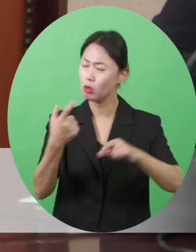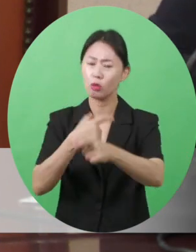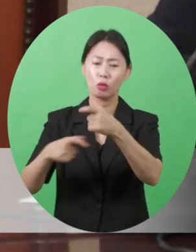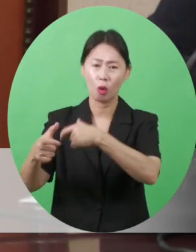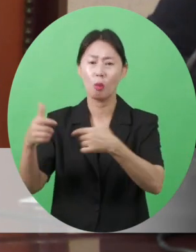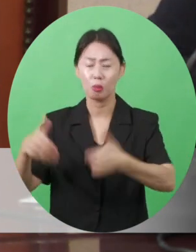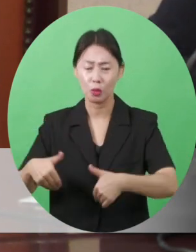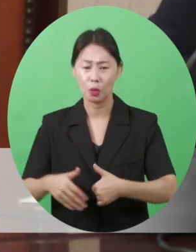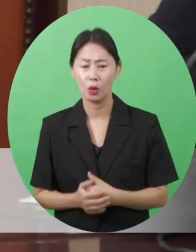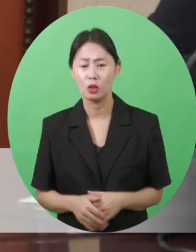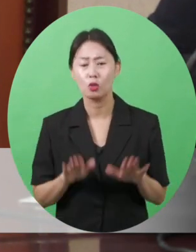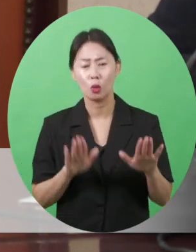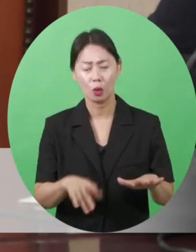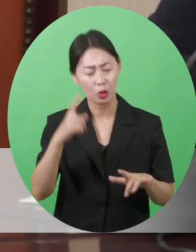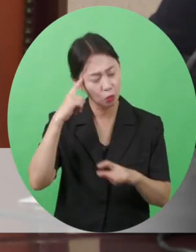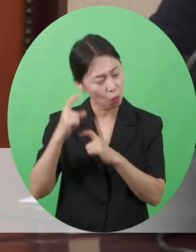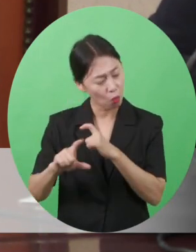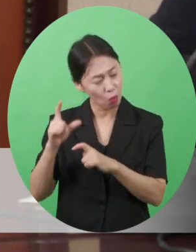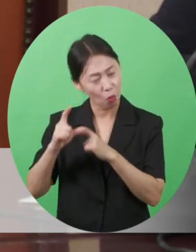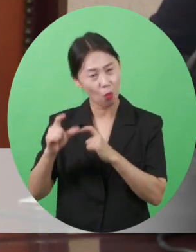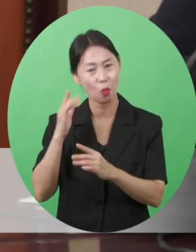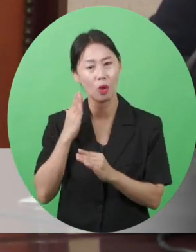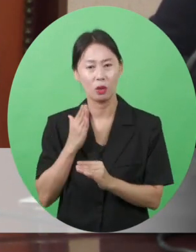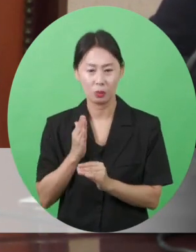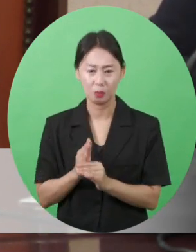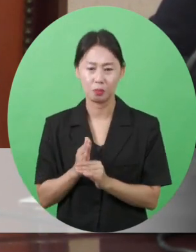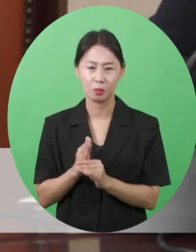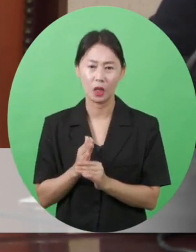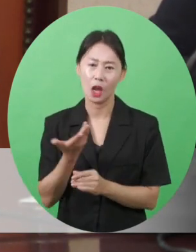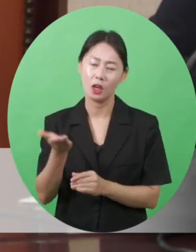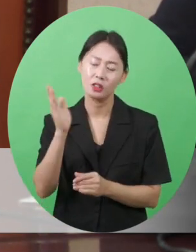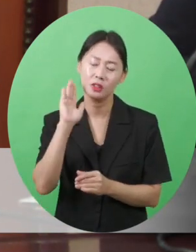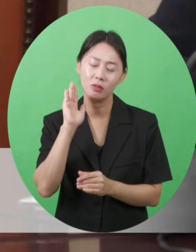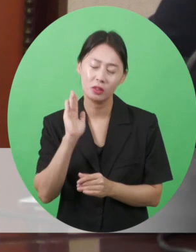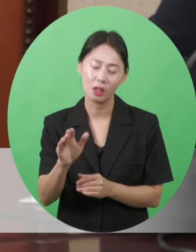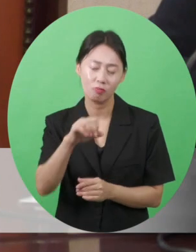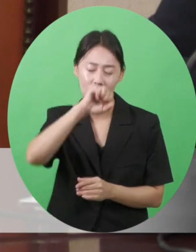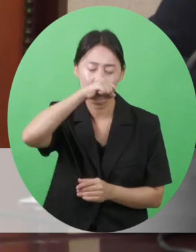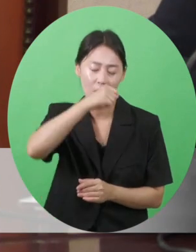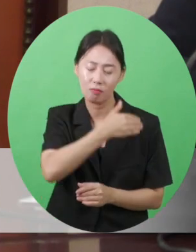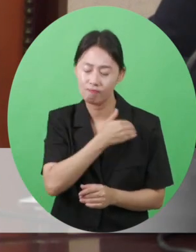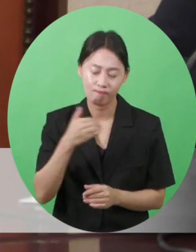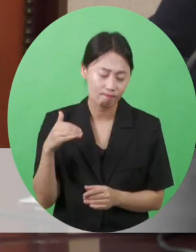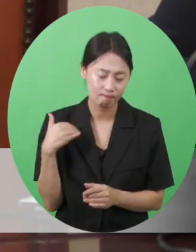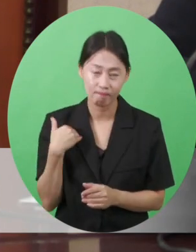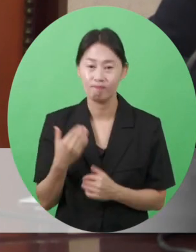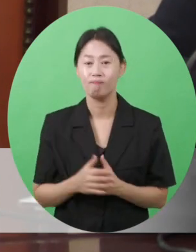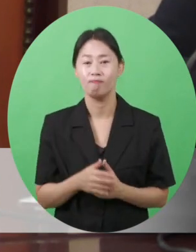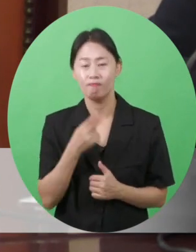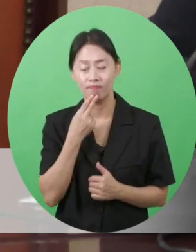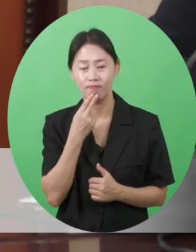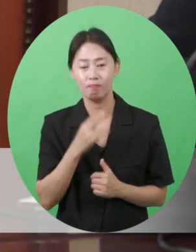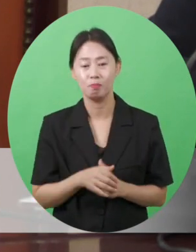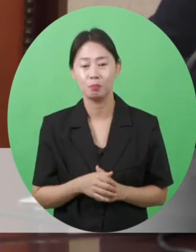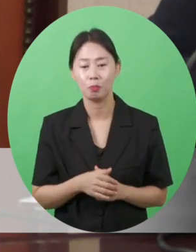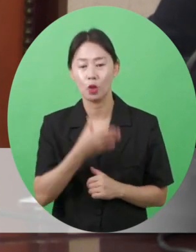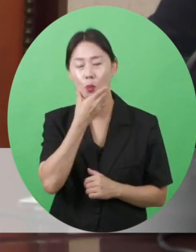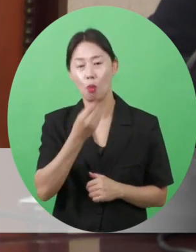많이 있습니다. 저희도 지금 고민하고 있지만 여건은 녹록지 않다. 그래서 오늘